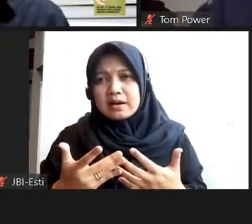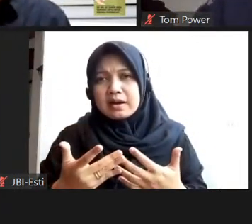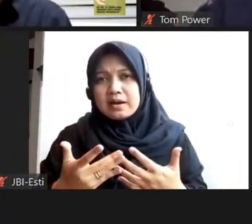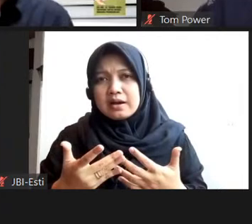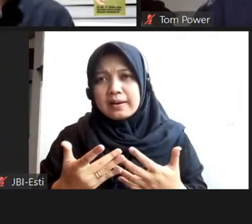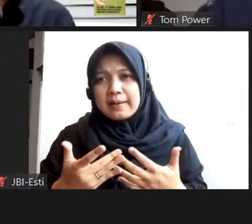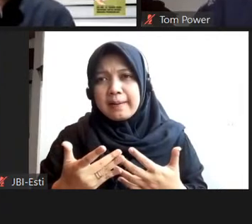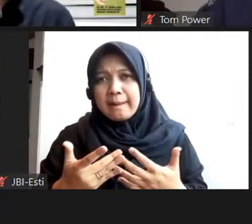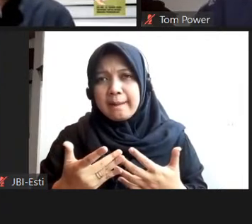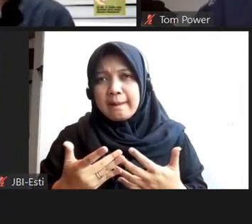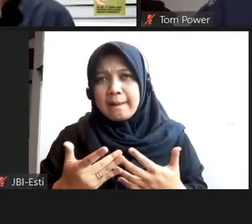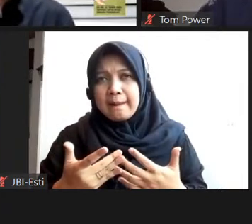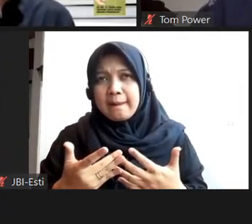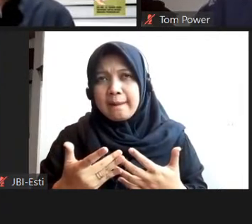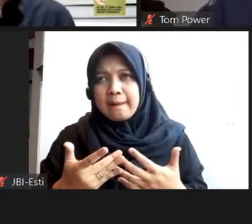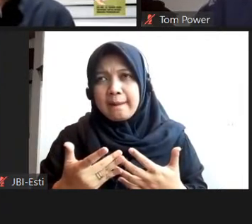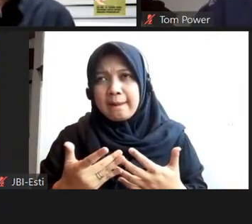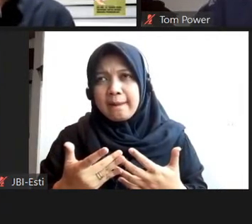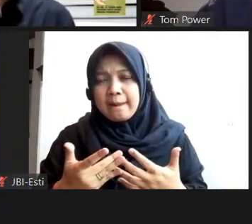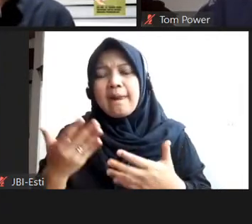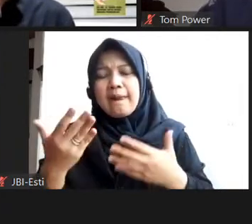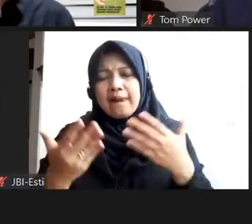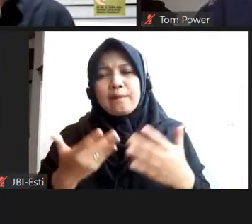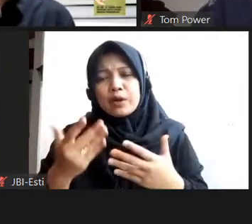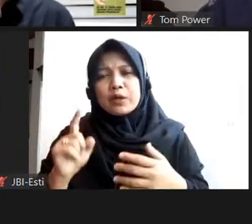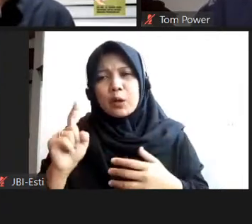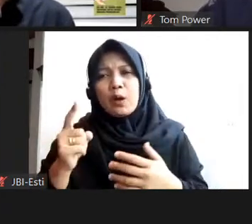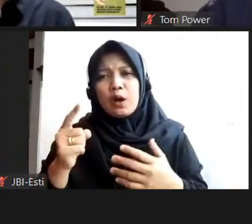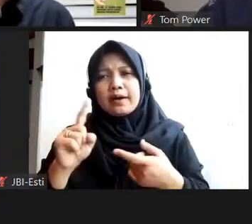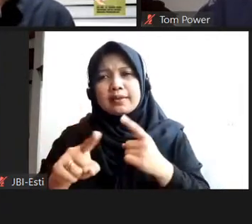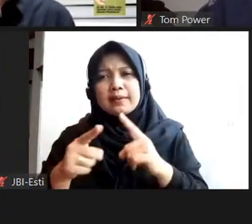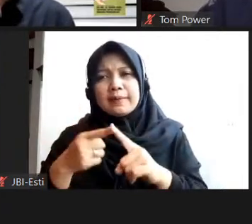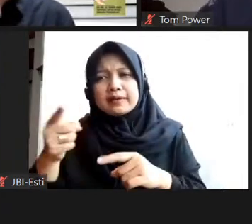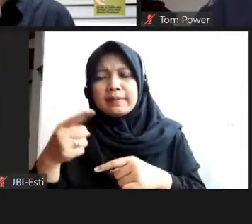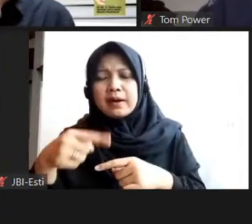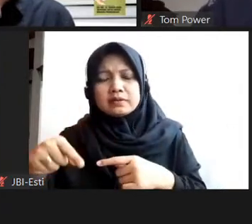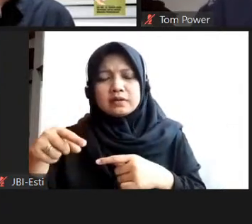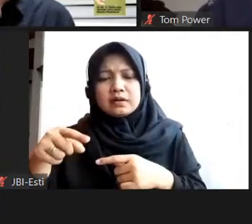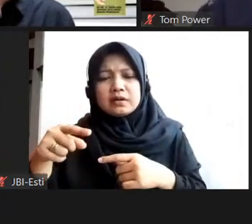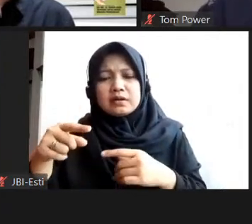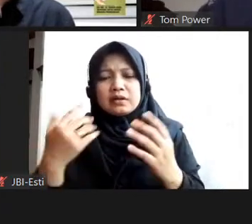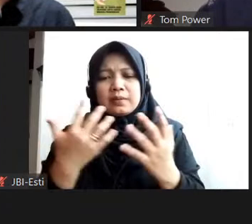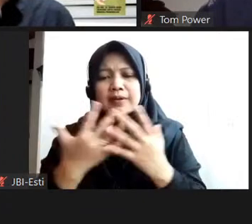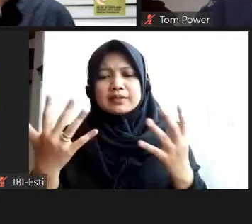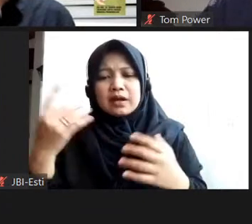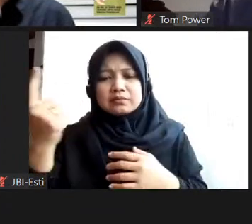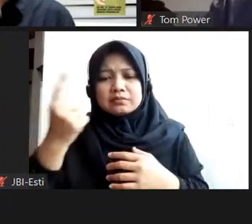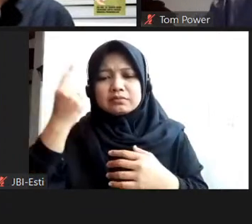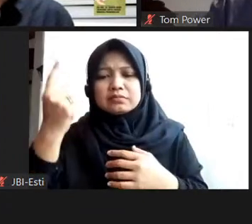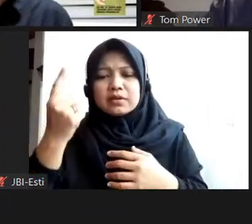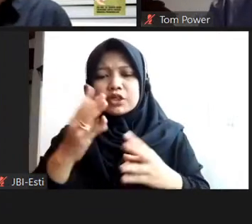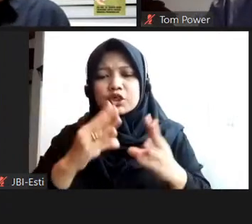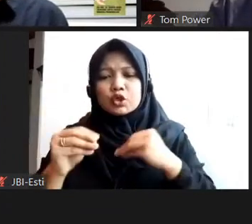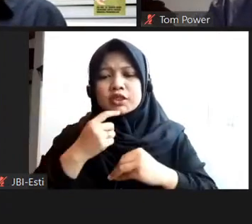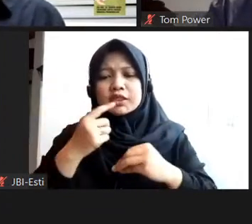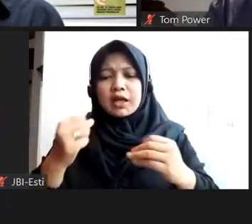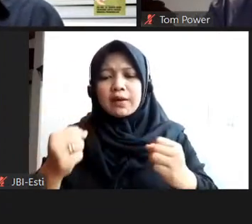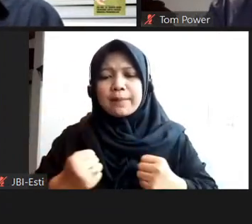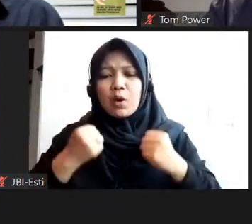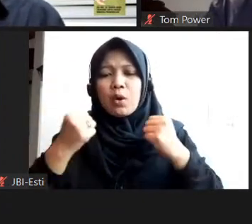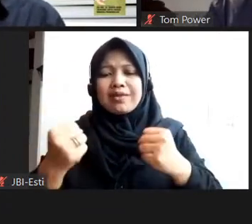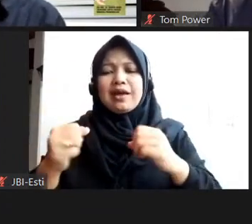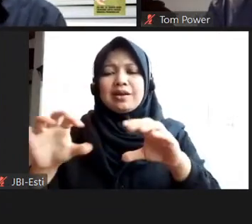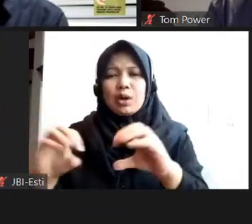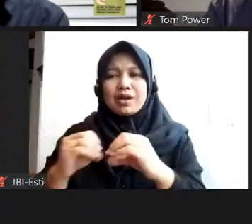agak klise kalau buat organisasi masyarakat sipil diskusi soal apa strengthening civil society